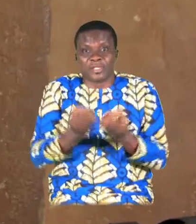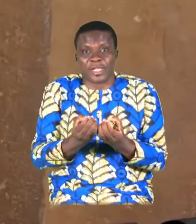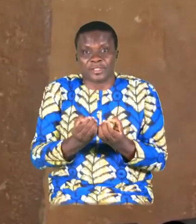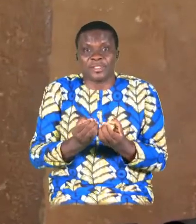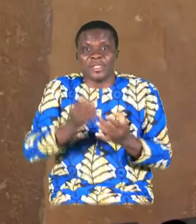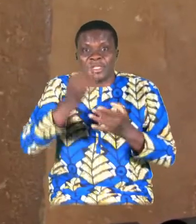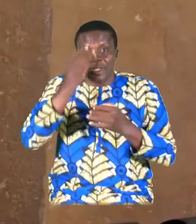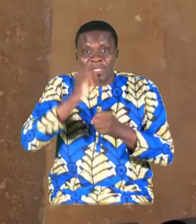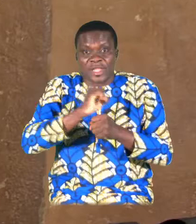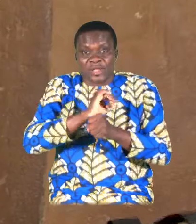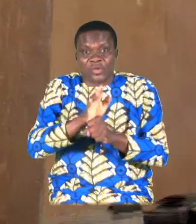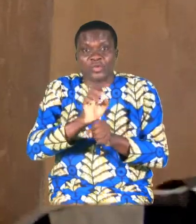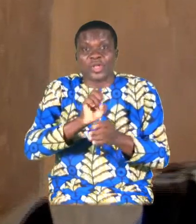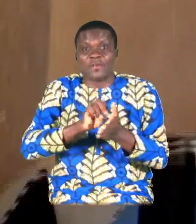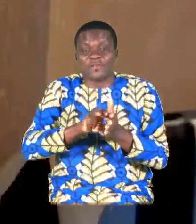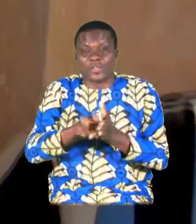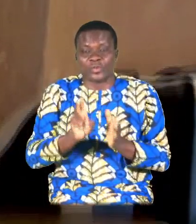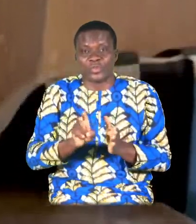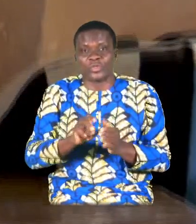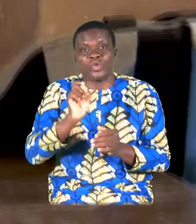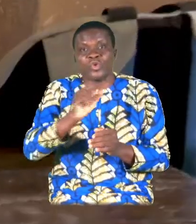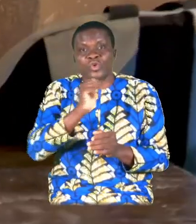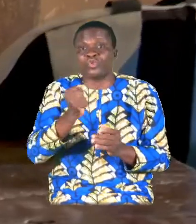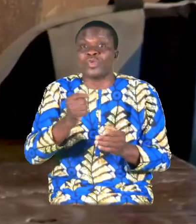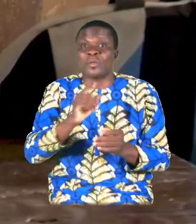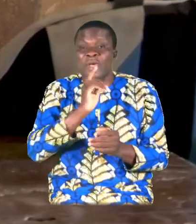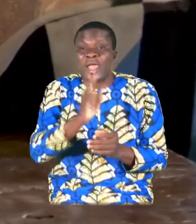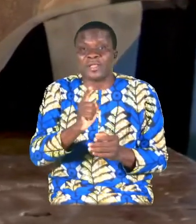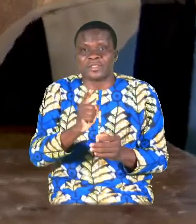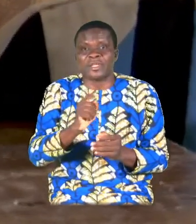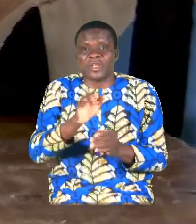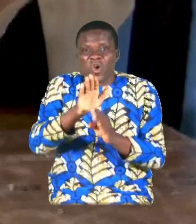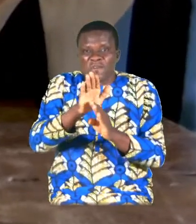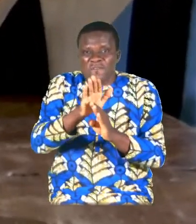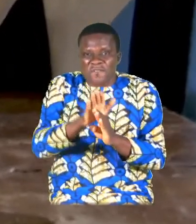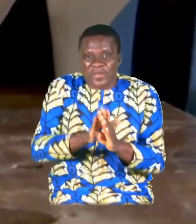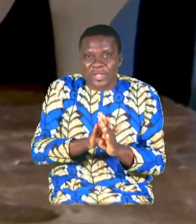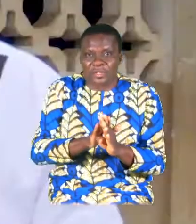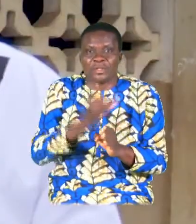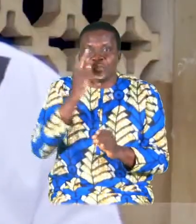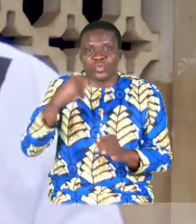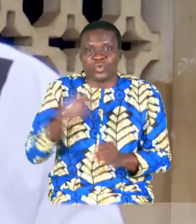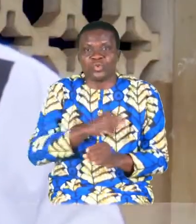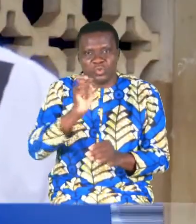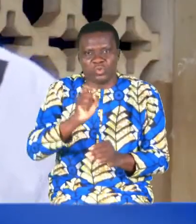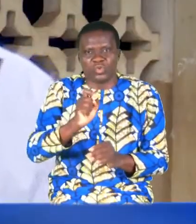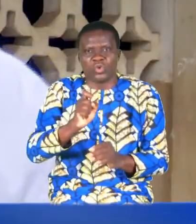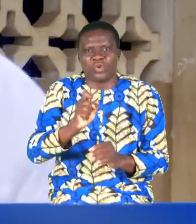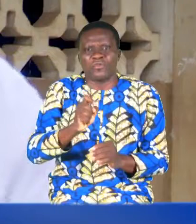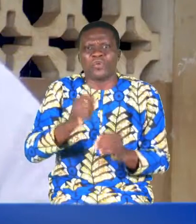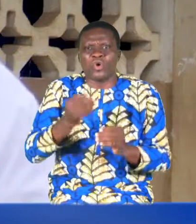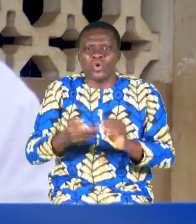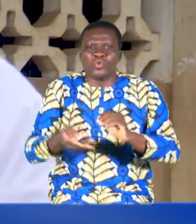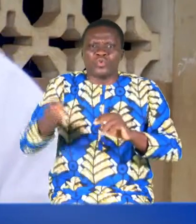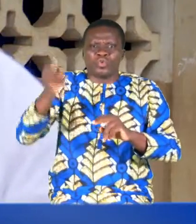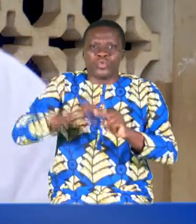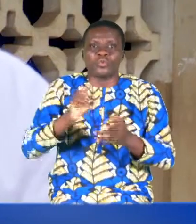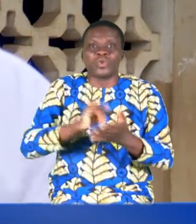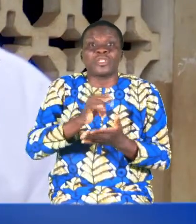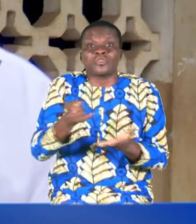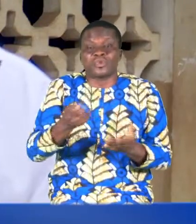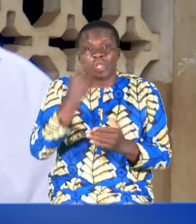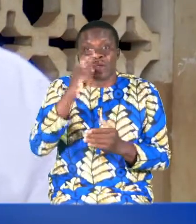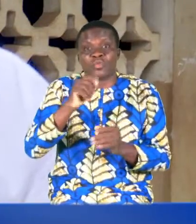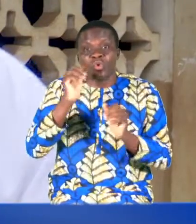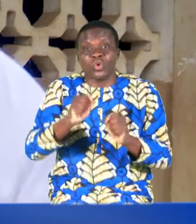pandémie du coronavirus ne doit pas constituer un frein pour nous. Nous devons surmonter cela